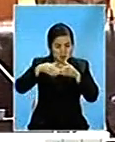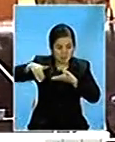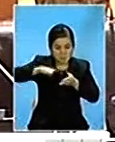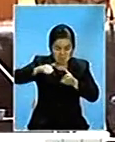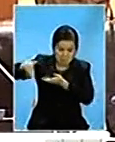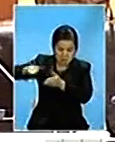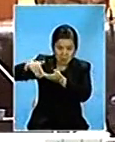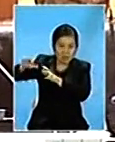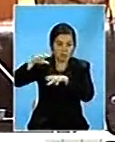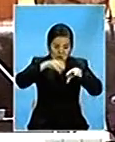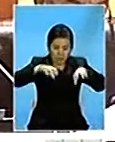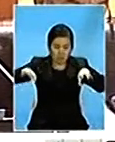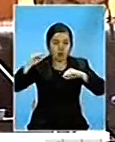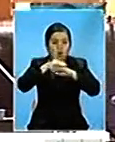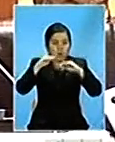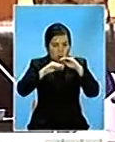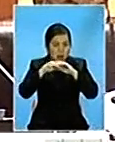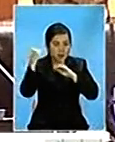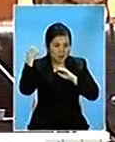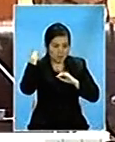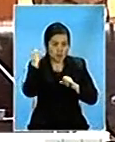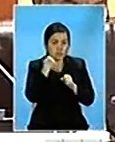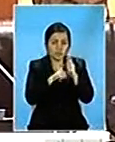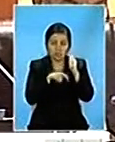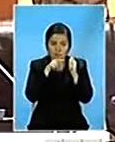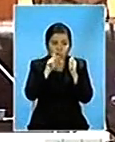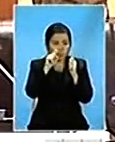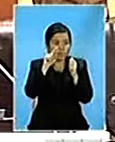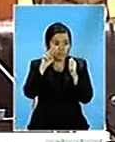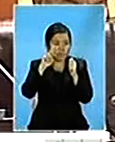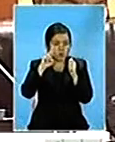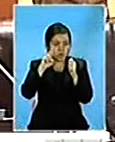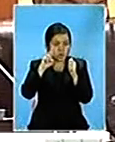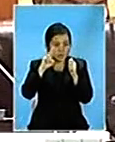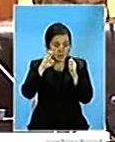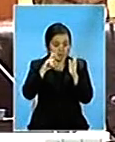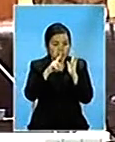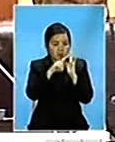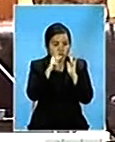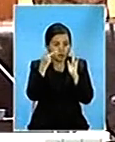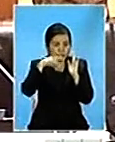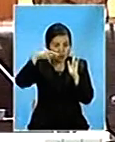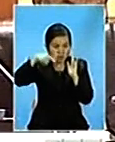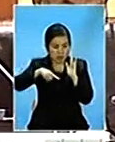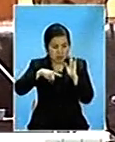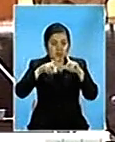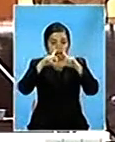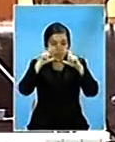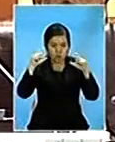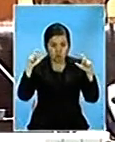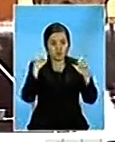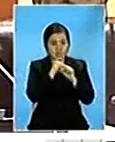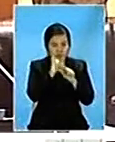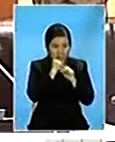าดกลาง1โครงการคือที่ตำบลศรีเทพอำเภอศรีเทพจังหวัดเพชรบูรณ์แล้วก็มีเป็นแหล่งน้ำขนาดเล็ก